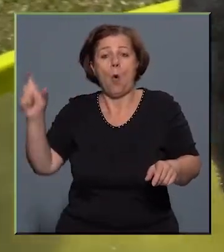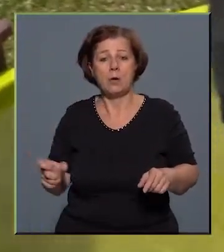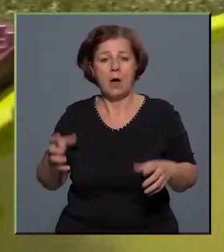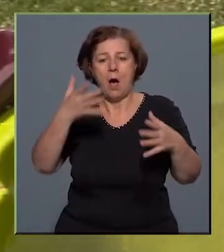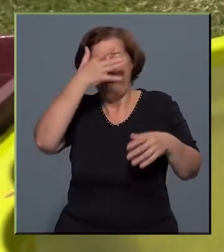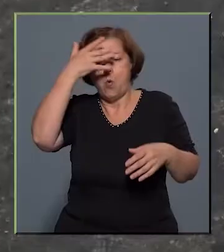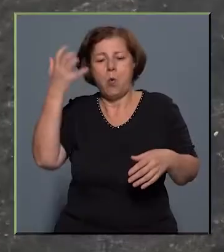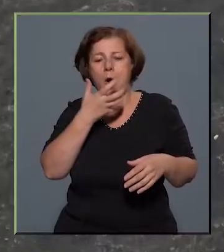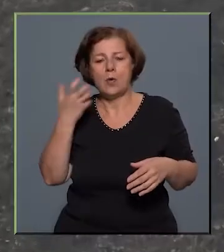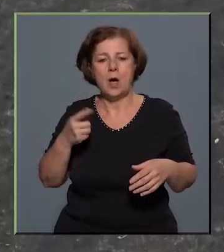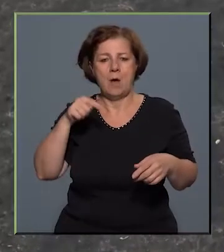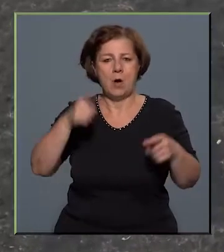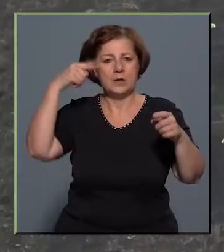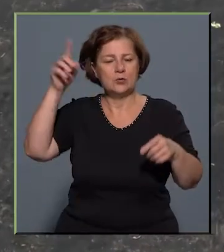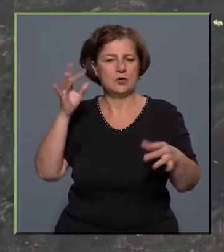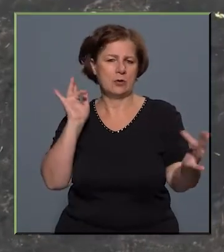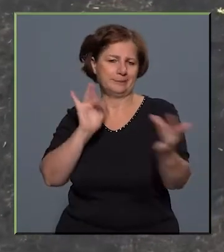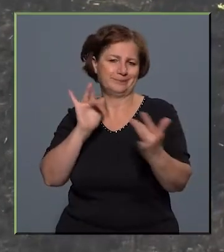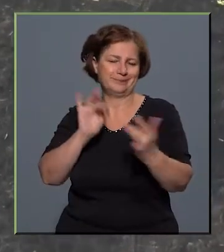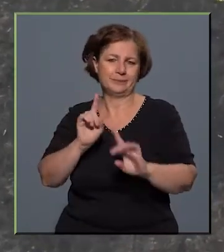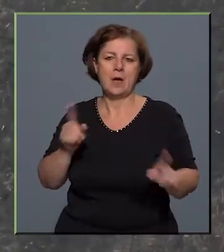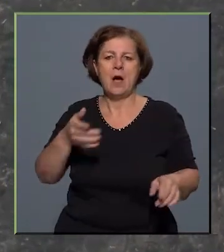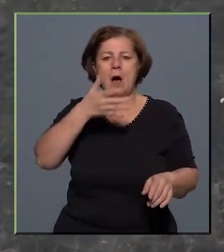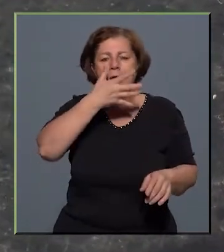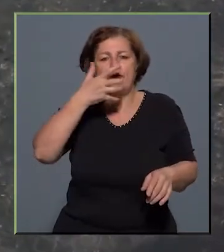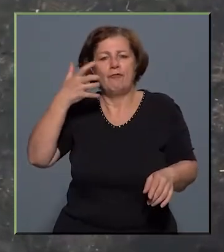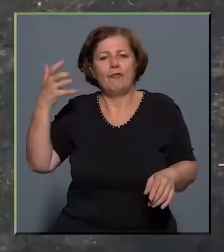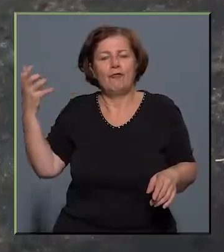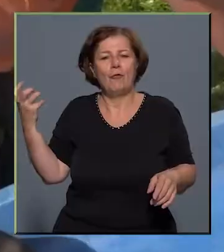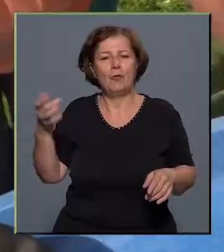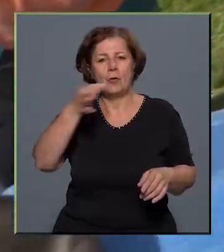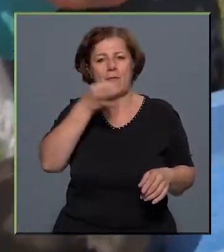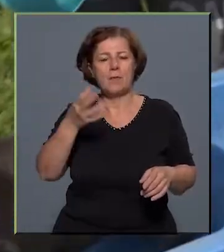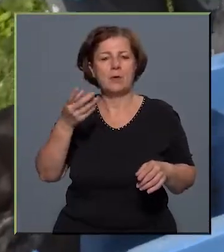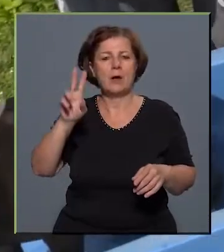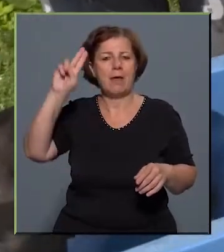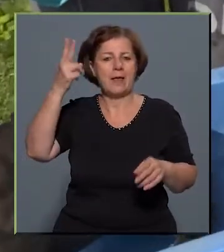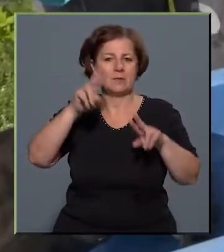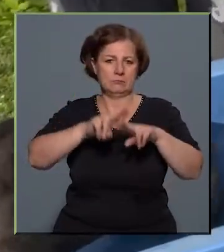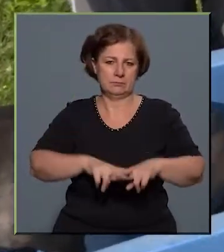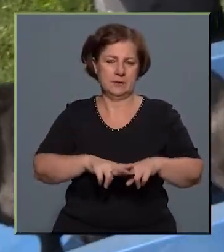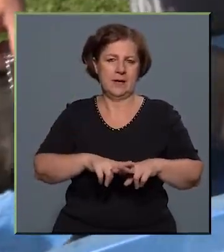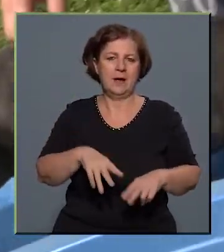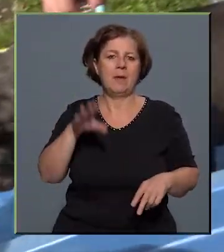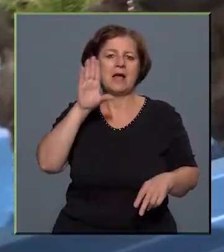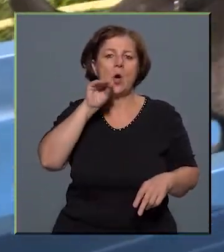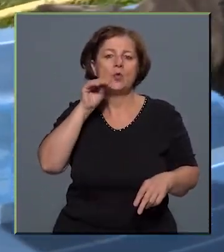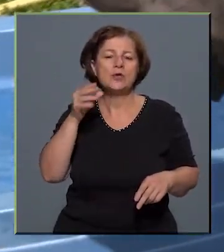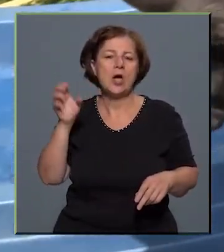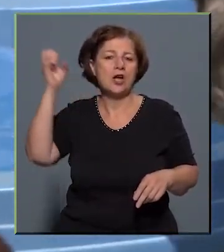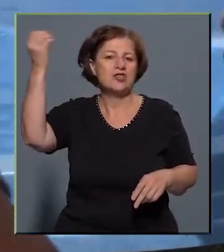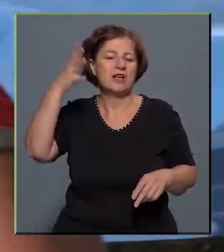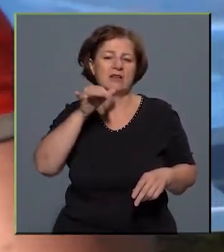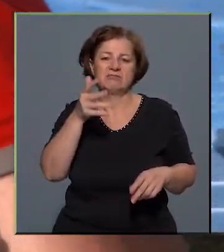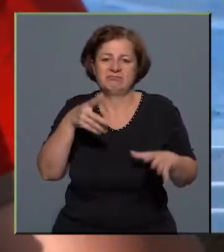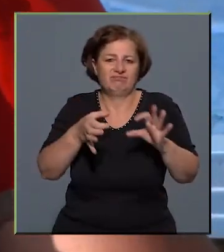a nagy hőséget, s bár a mai tudósok ezt megcáfolták, a forró nyári napokra a jelző megmaradt. S bár a kutyacsillagnak